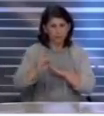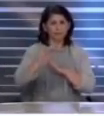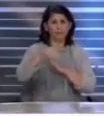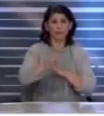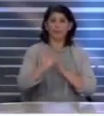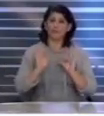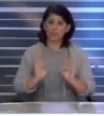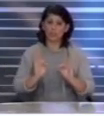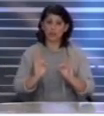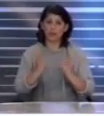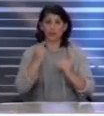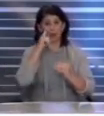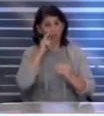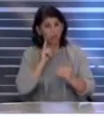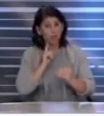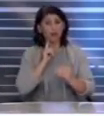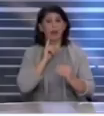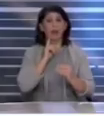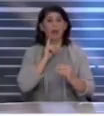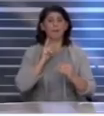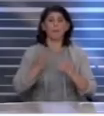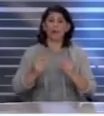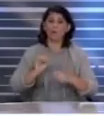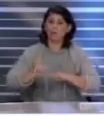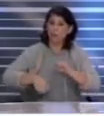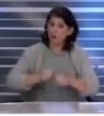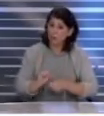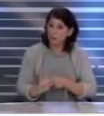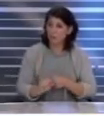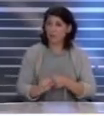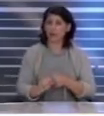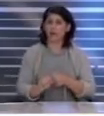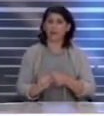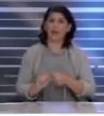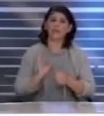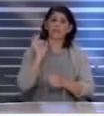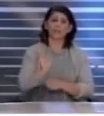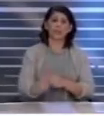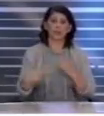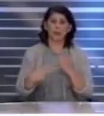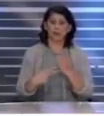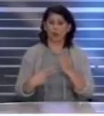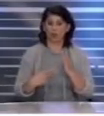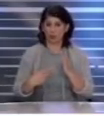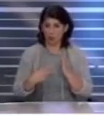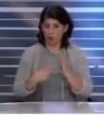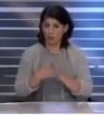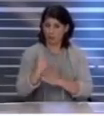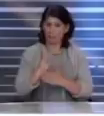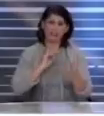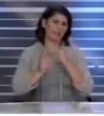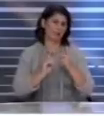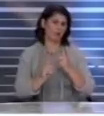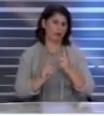αρκετό δράμα και πολλή προσπάθεια τελικά κατέληξαν τον Αύγουστο του 2015 σε μια συμφωνία. Μέσα σε εκείνα τα δύσκολα